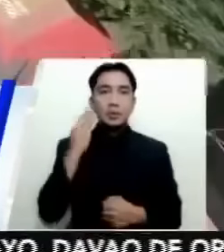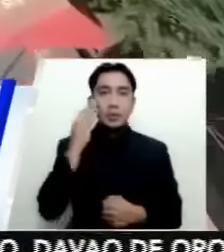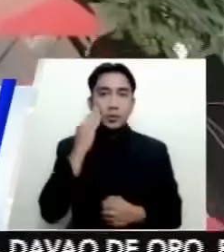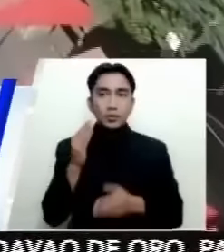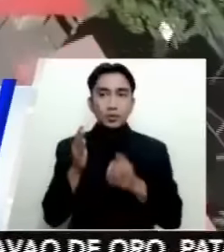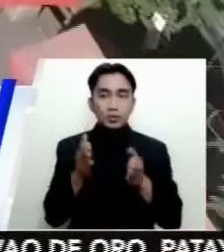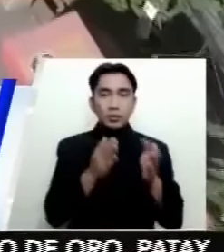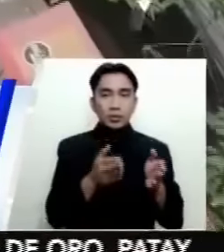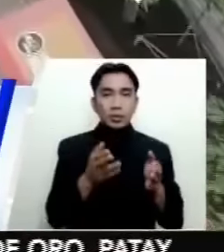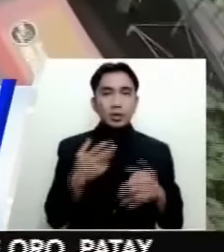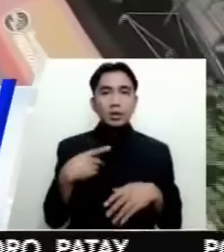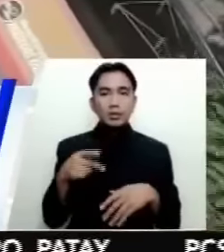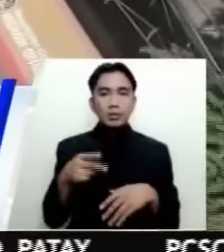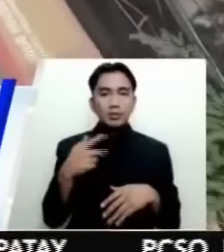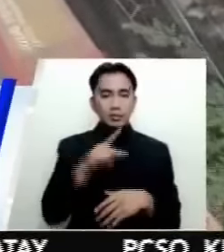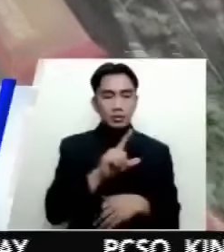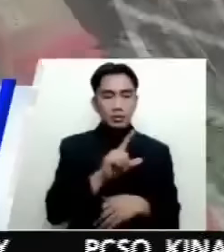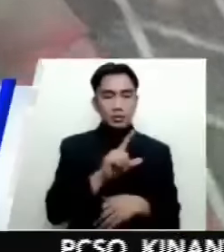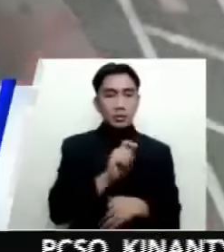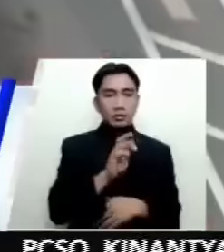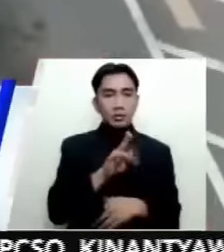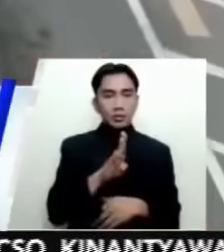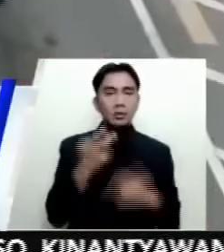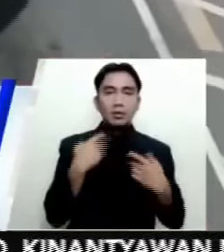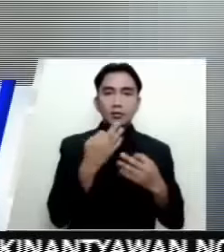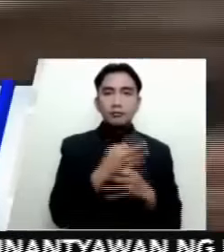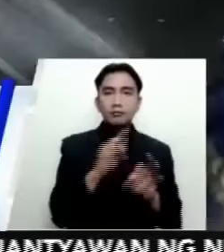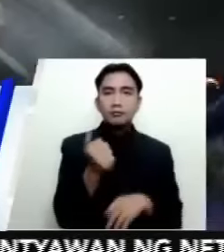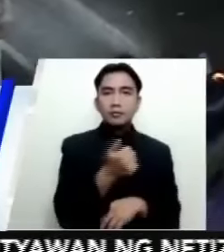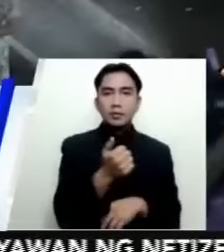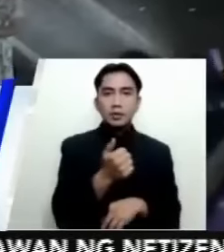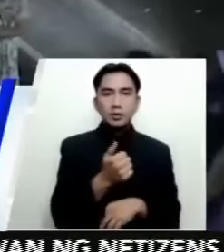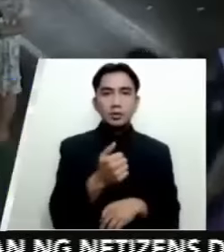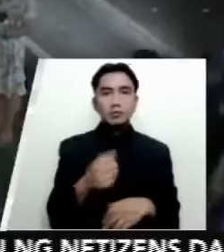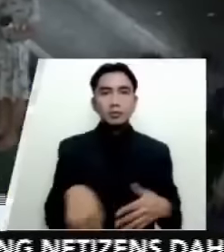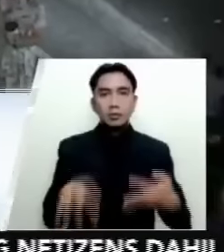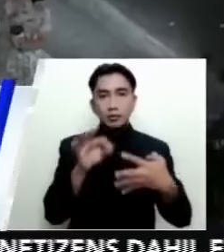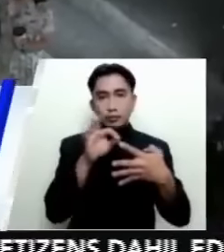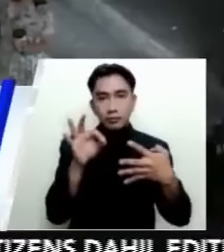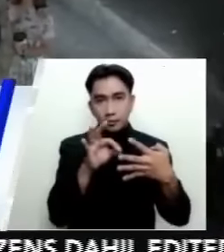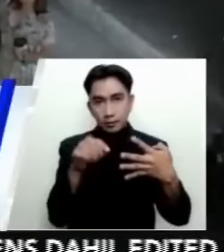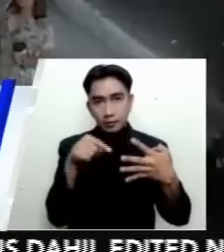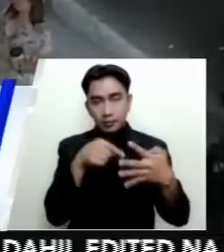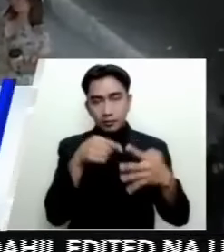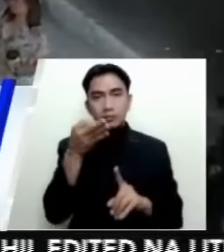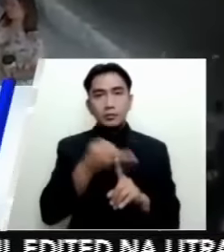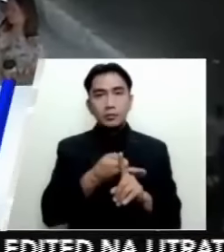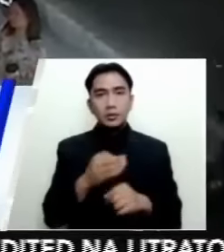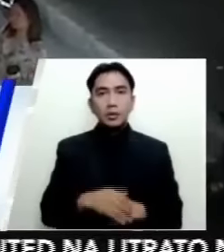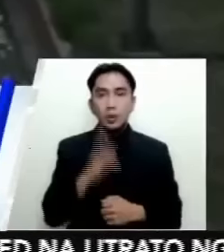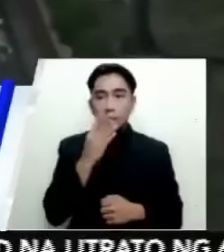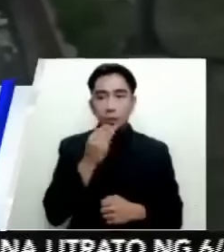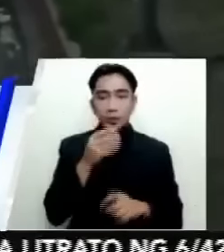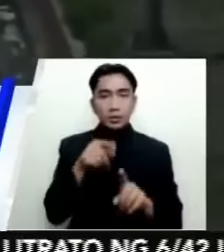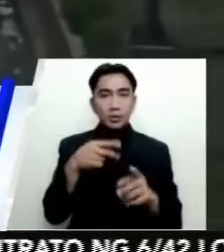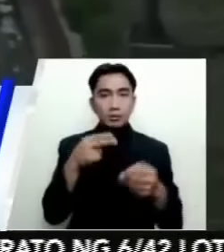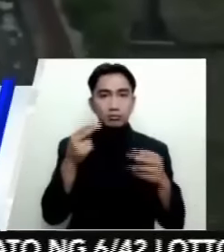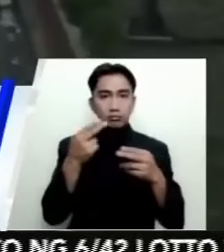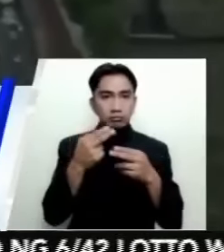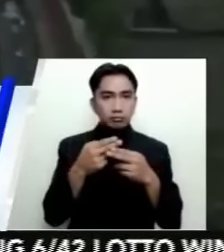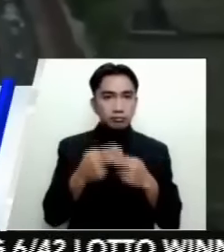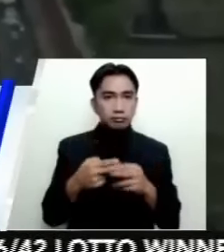libreng sakay raw ang LTFRB sa unang dalawang linggo ng Pebrero. Para malaman kung sino ang mauhuli, inihahanda na ang listahan ng